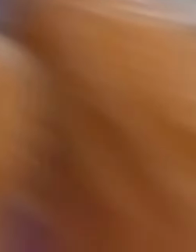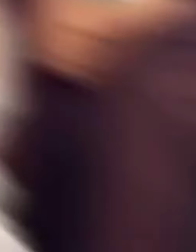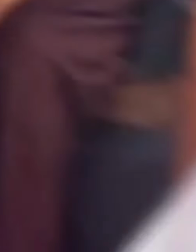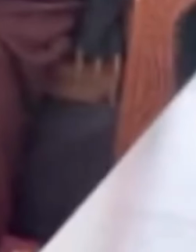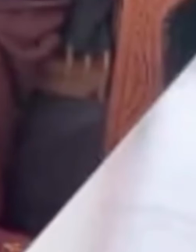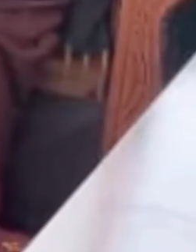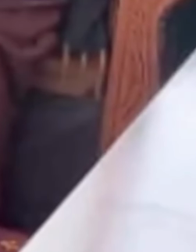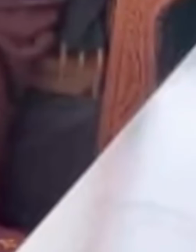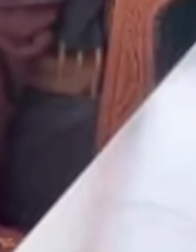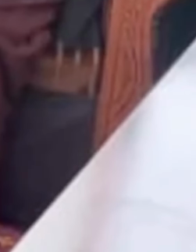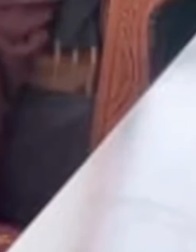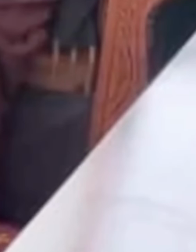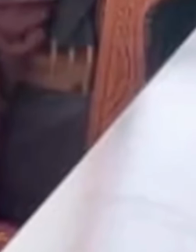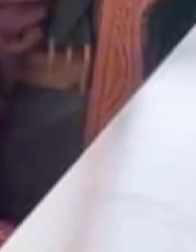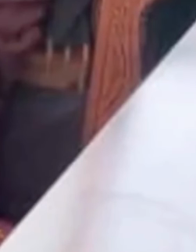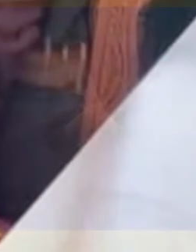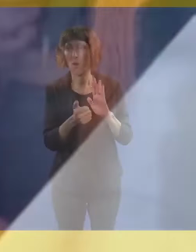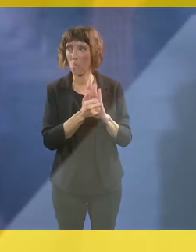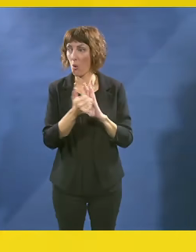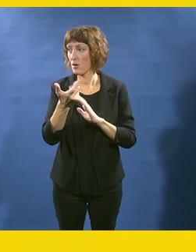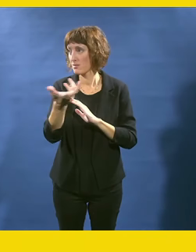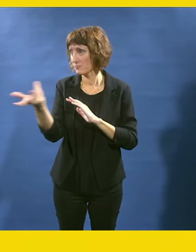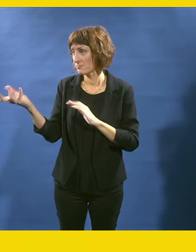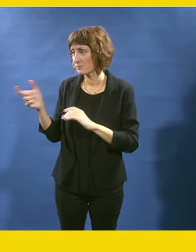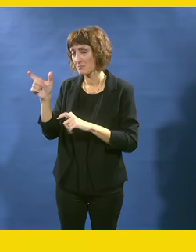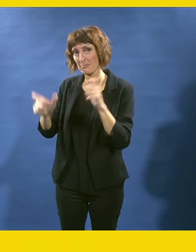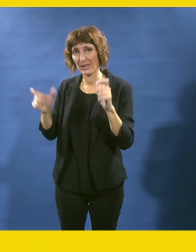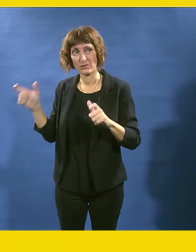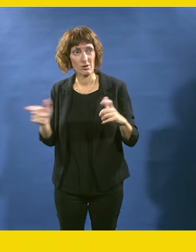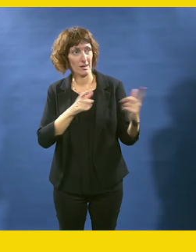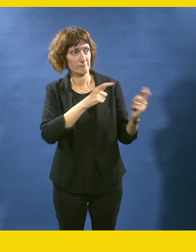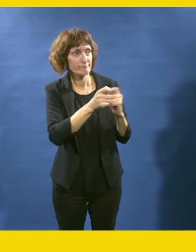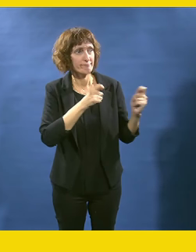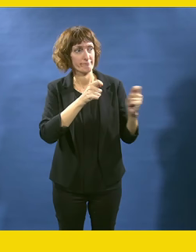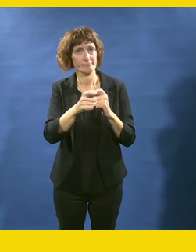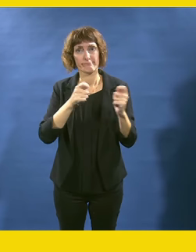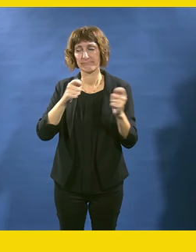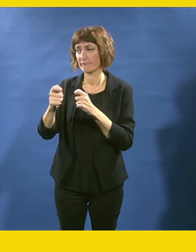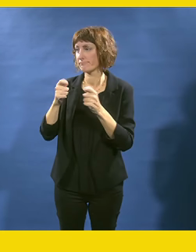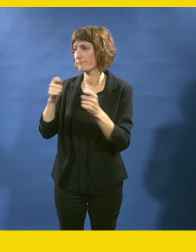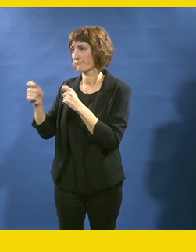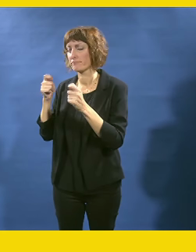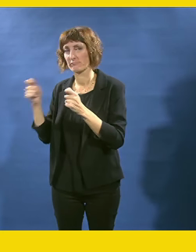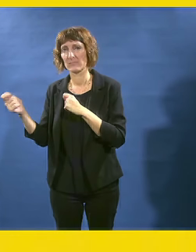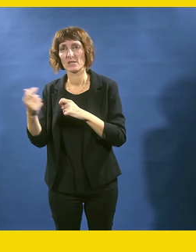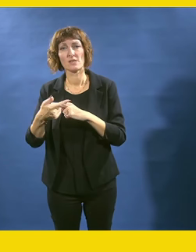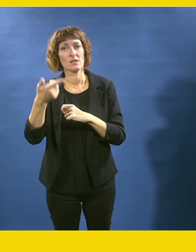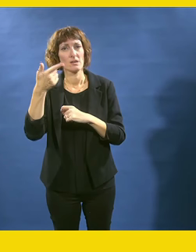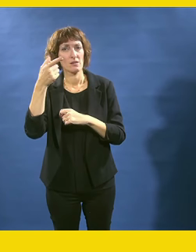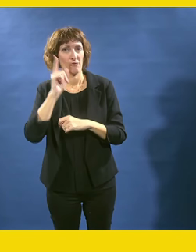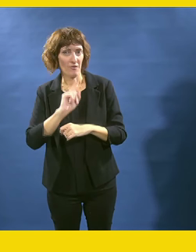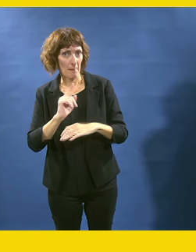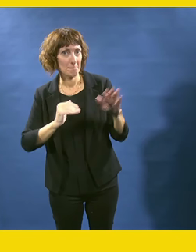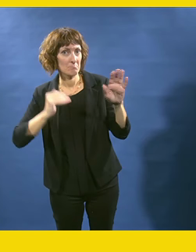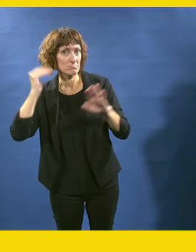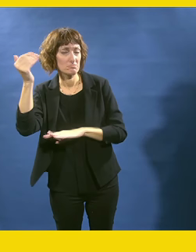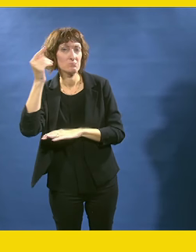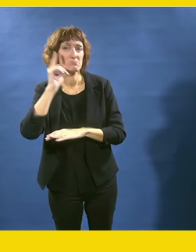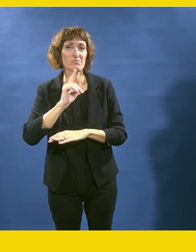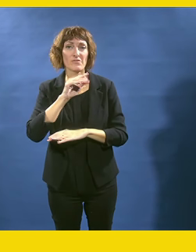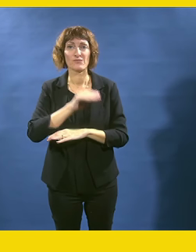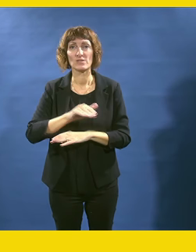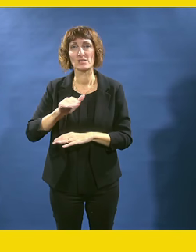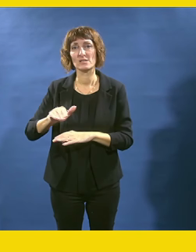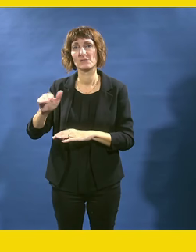Landesleuten, insbesondere Frauen und Mädchen. Jede Minute höre ich ihre